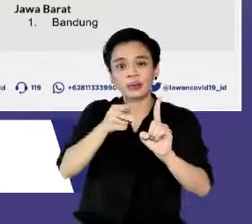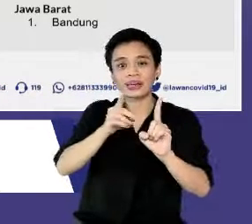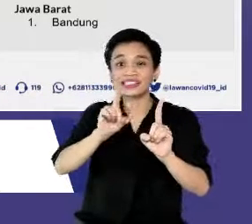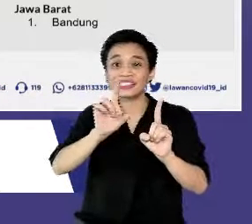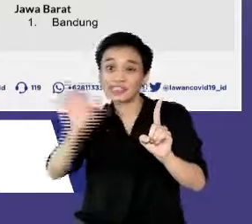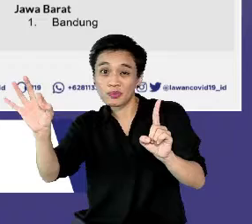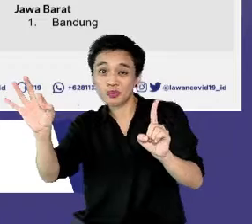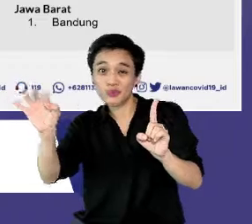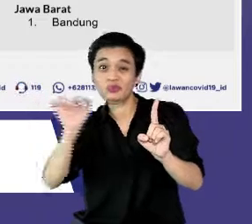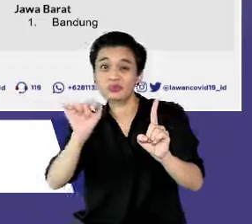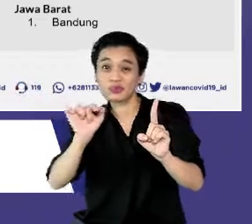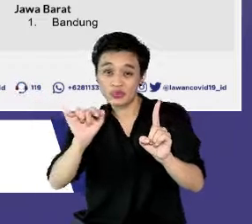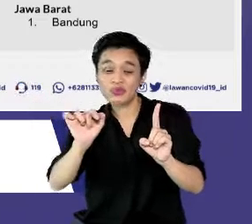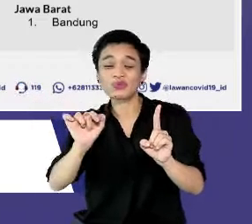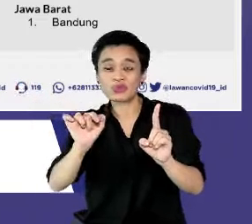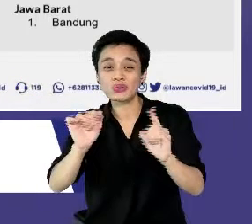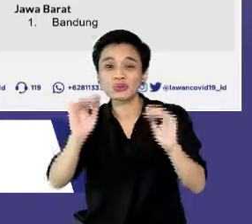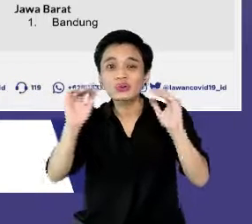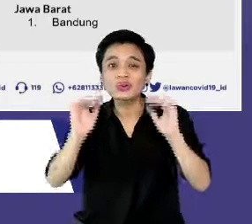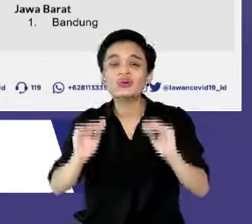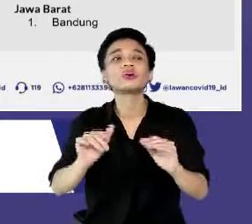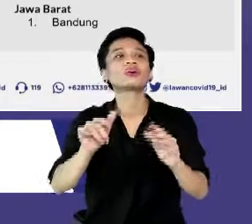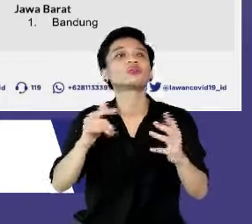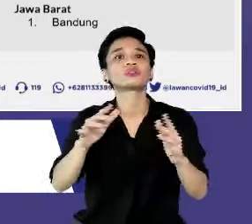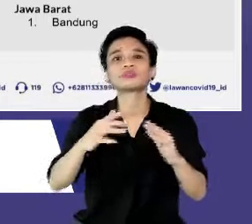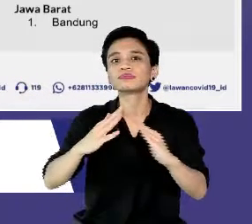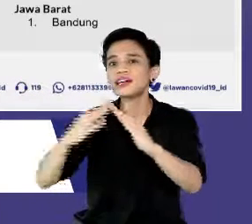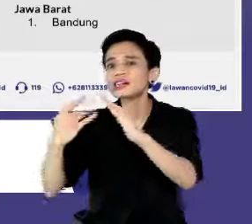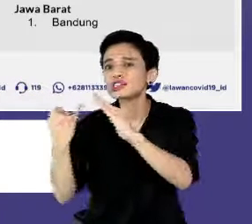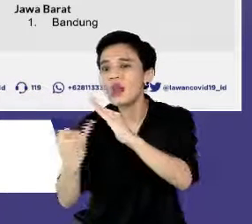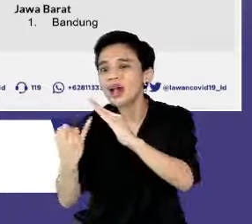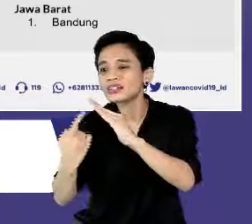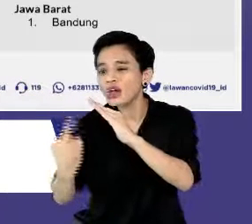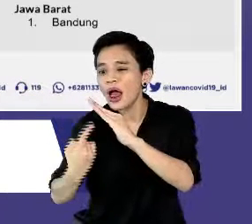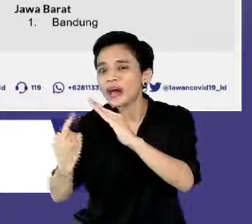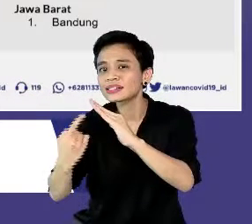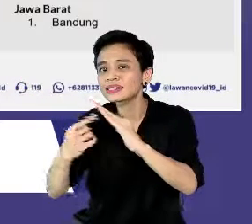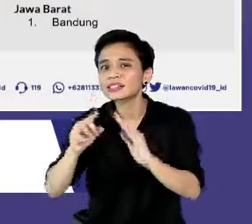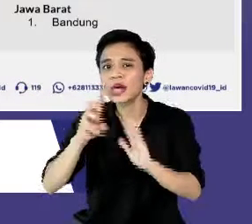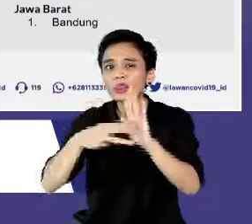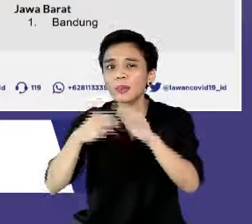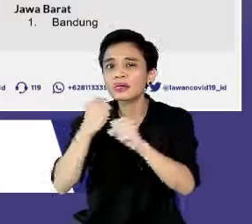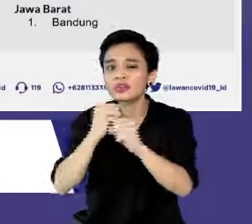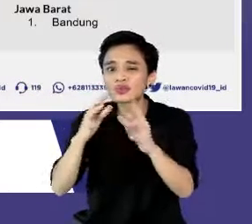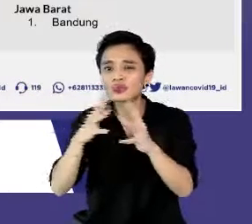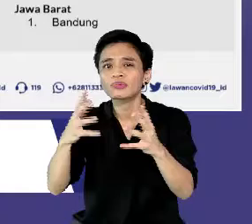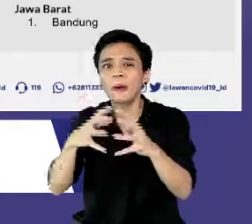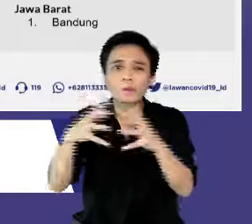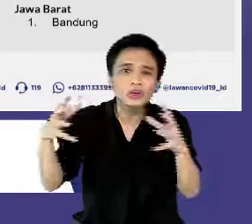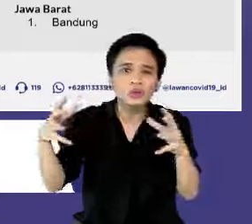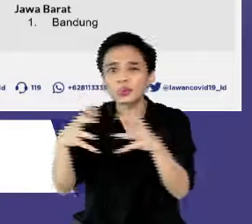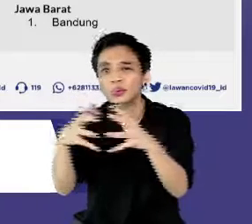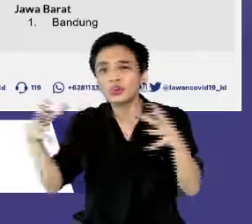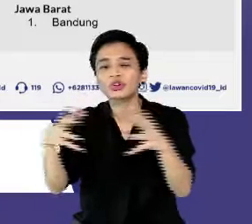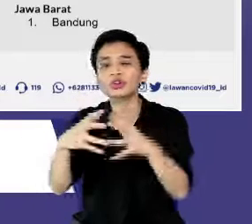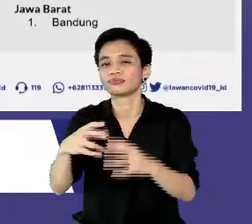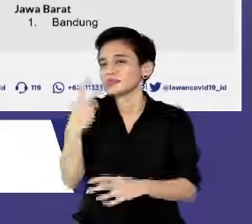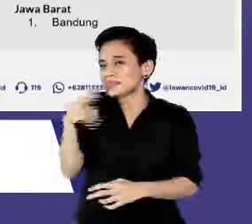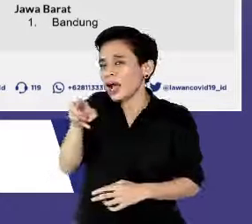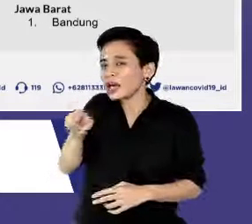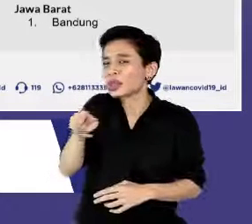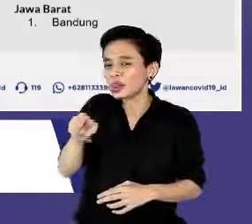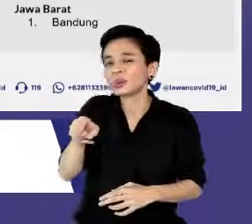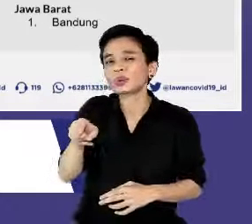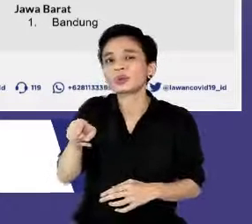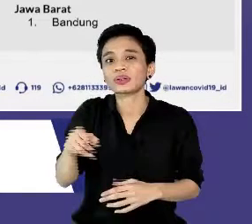penduduk dan rata-rata keterpakaian isolasi dalam satu minggu terakhir dari keempat